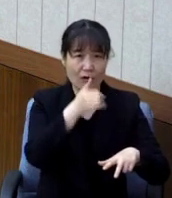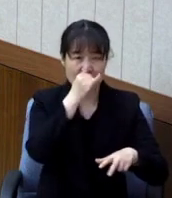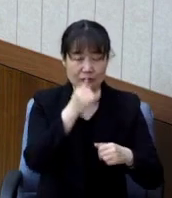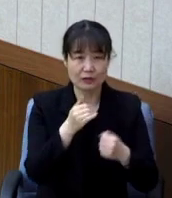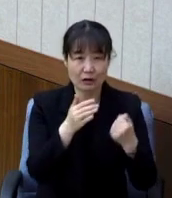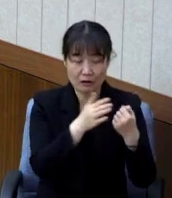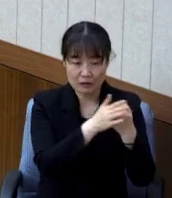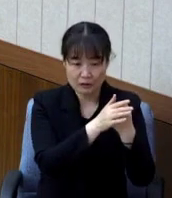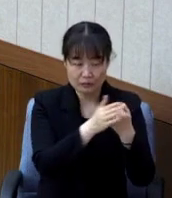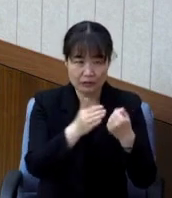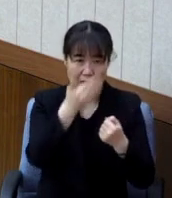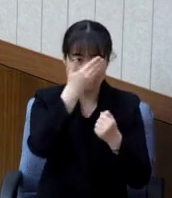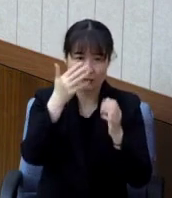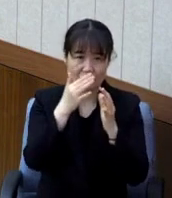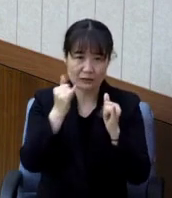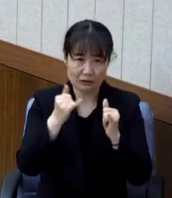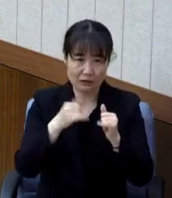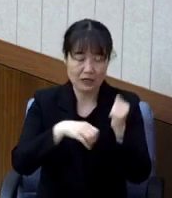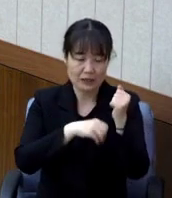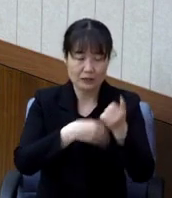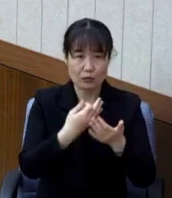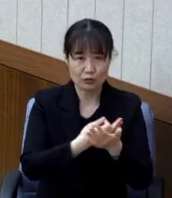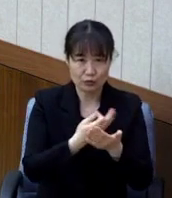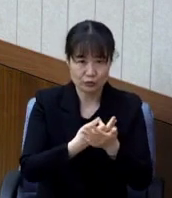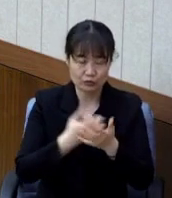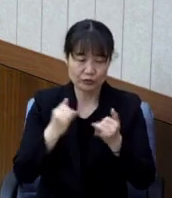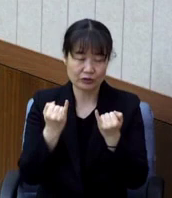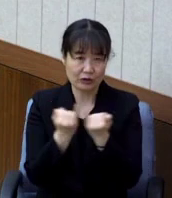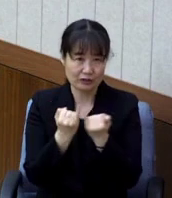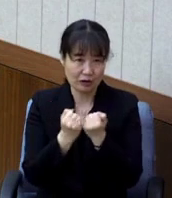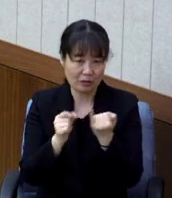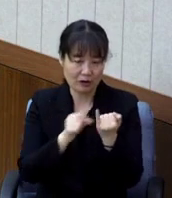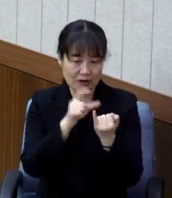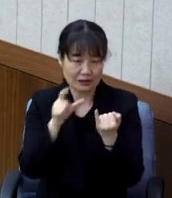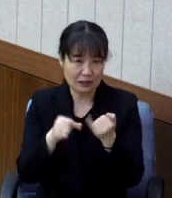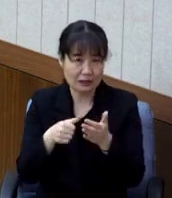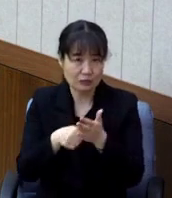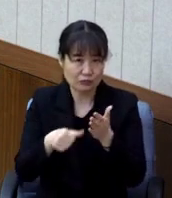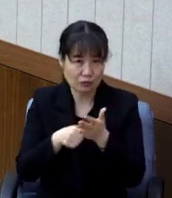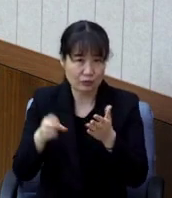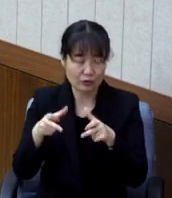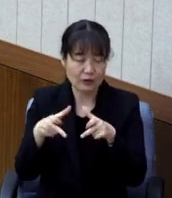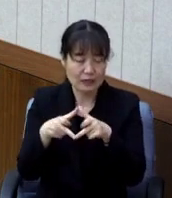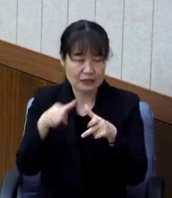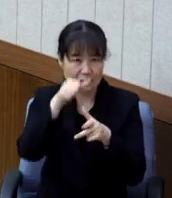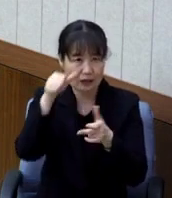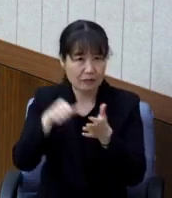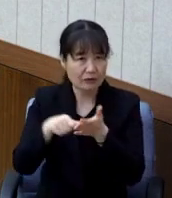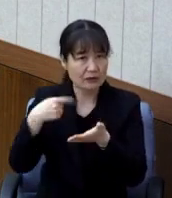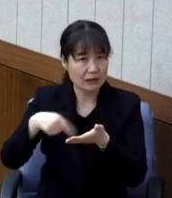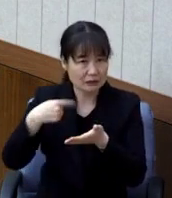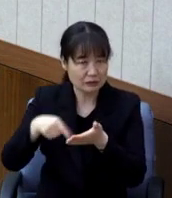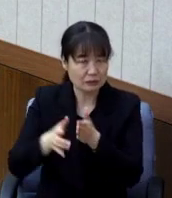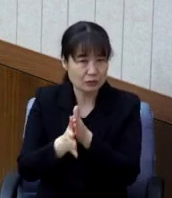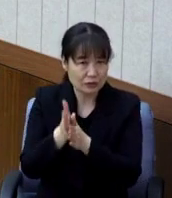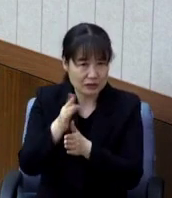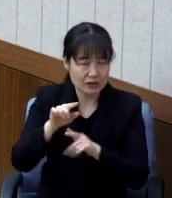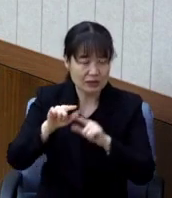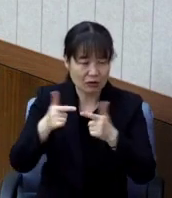청년 기본소득은 물론 여성 청소년 생리용품 지원, 장애인 평생학습도시 운영사업 등 많은